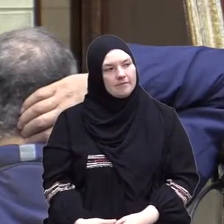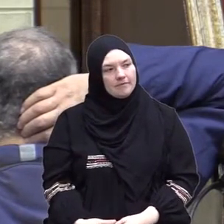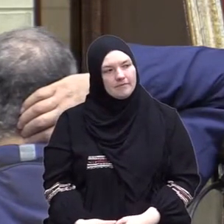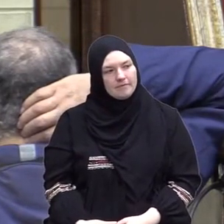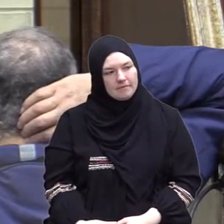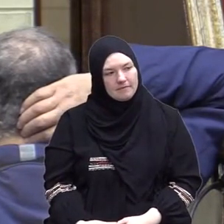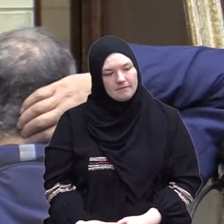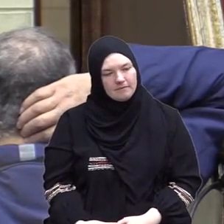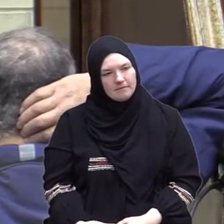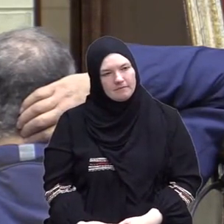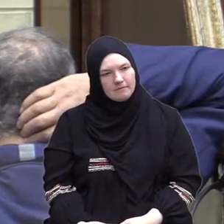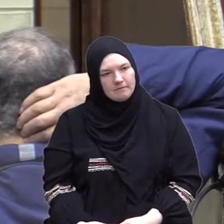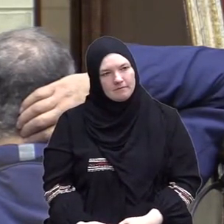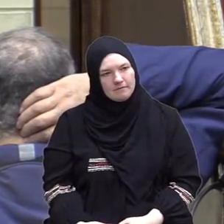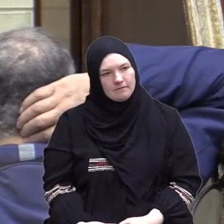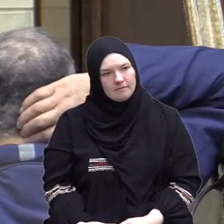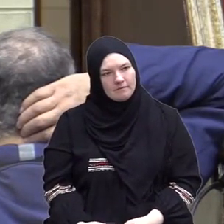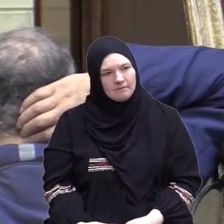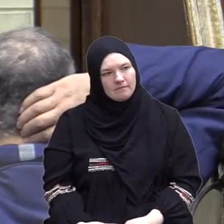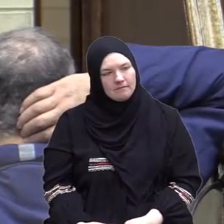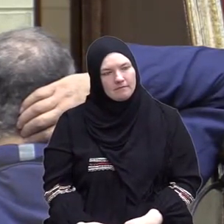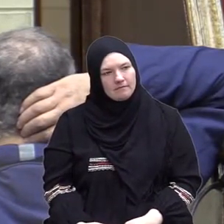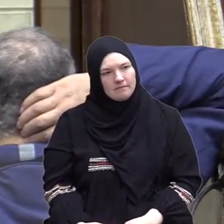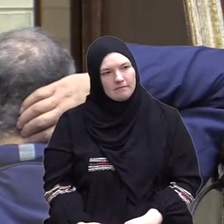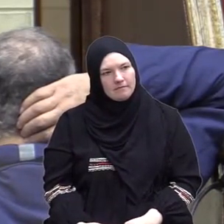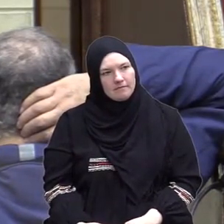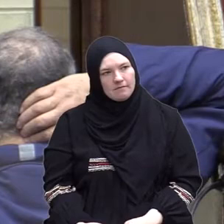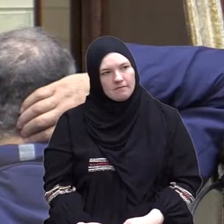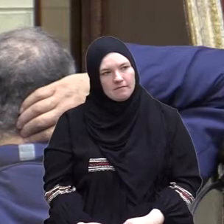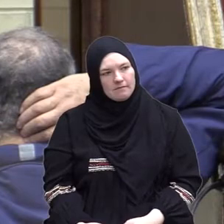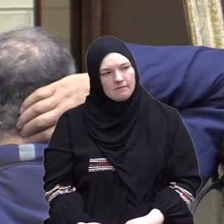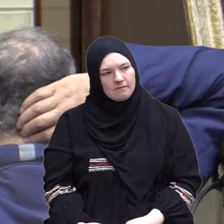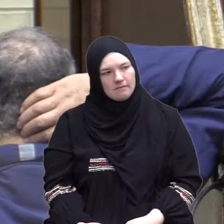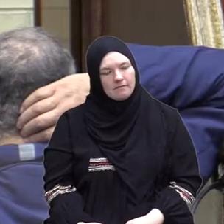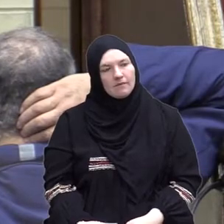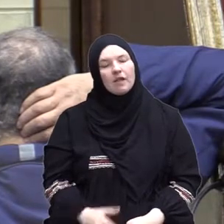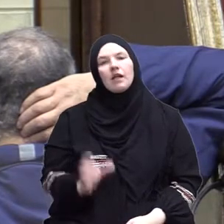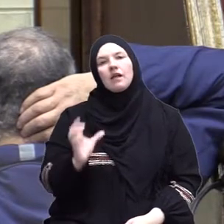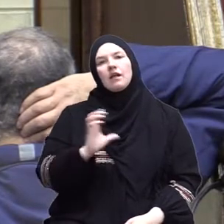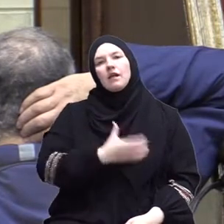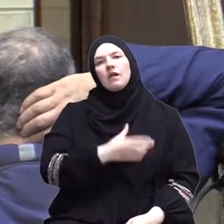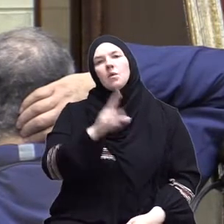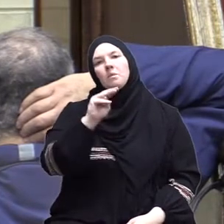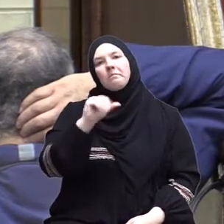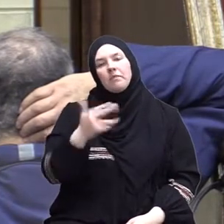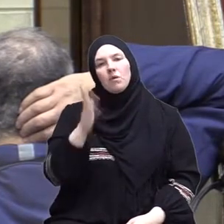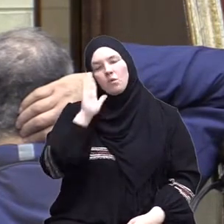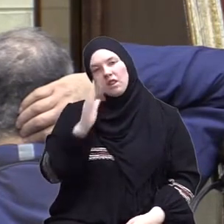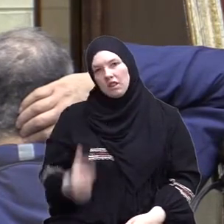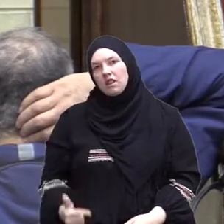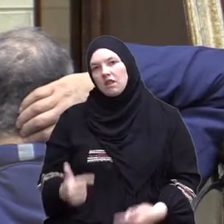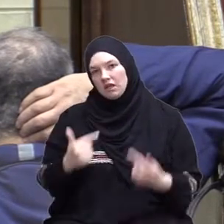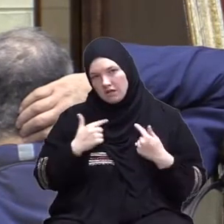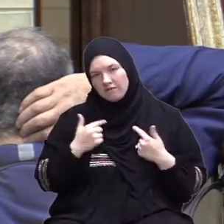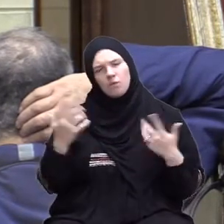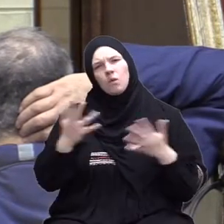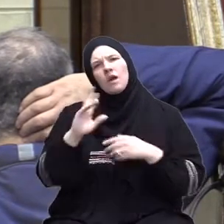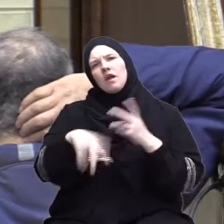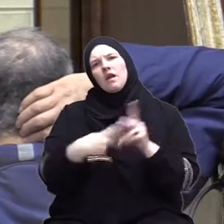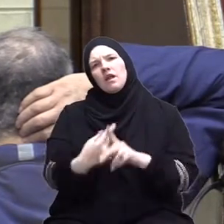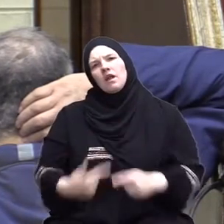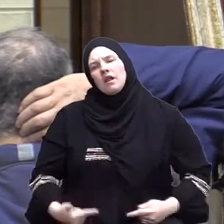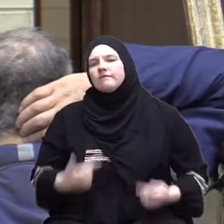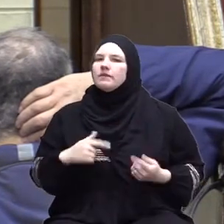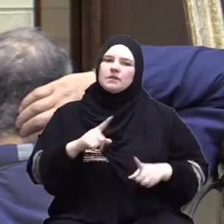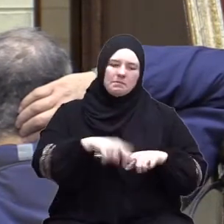اللَّهِ وَلِيًّا وَلَا نَصِيرًا. So our ummah will live, physically speaking, but what kind of life,